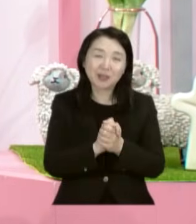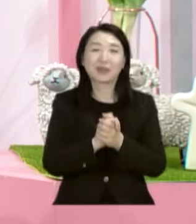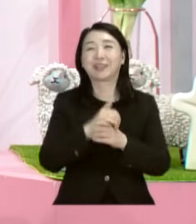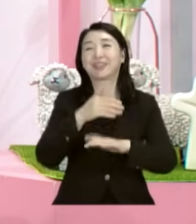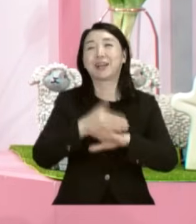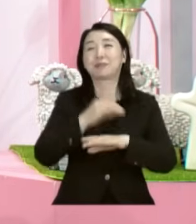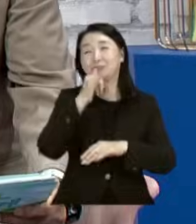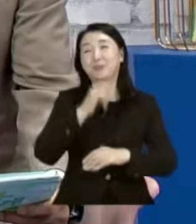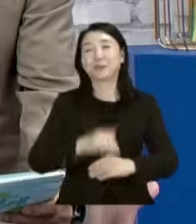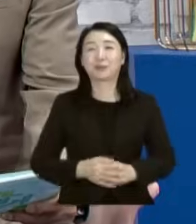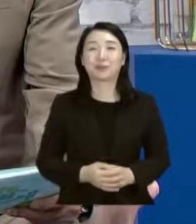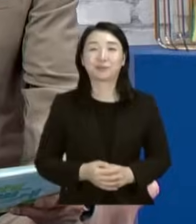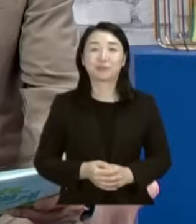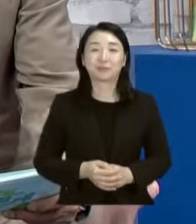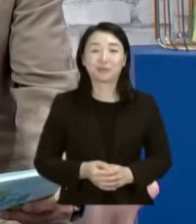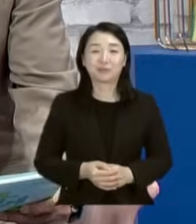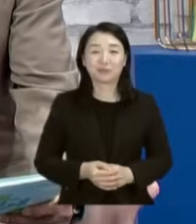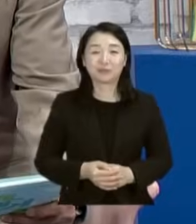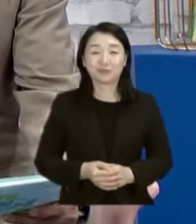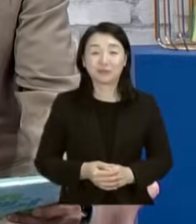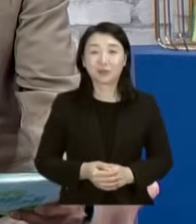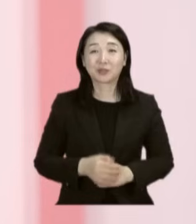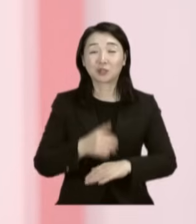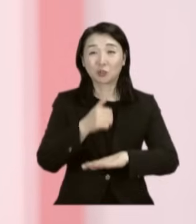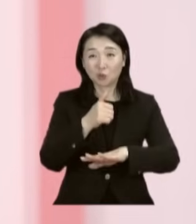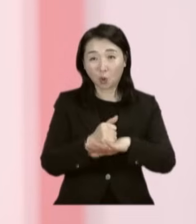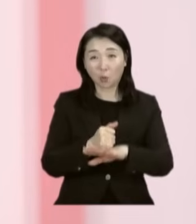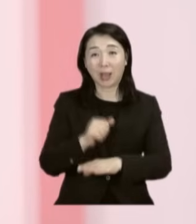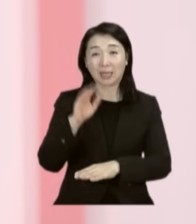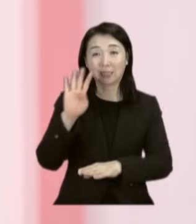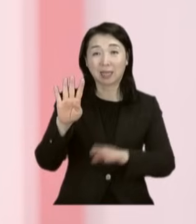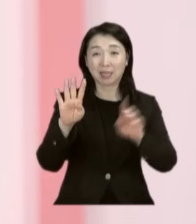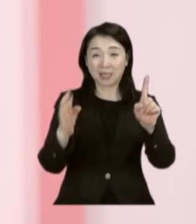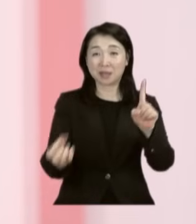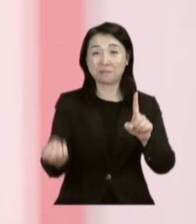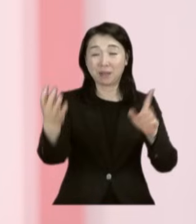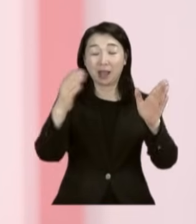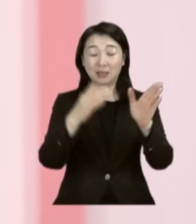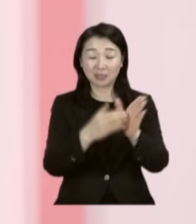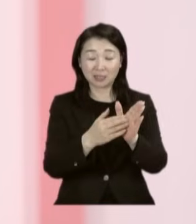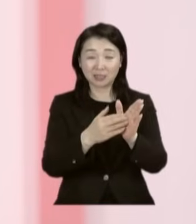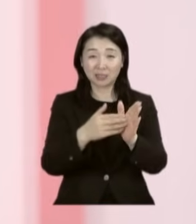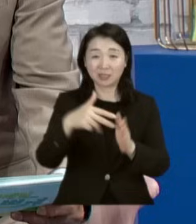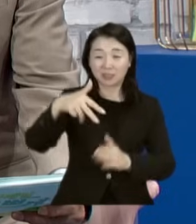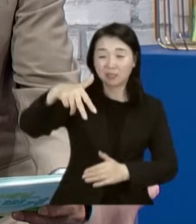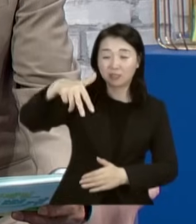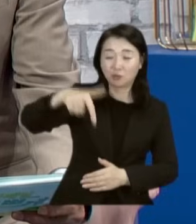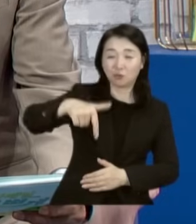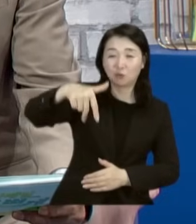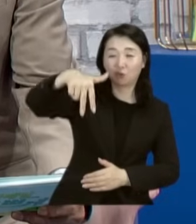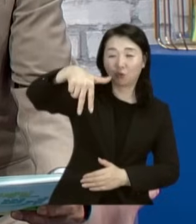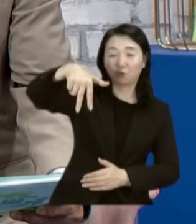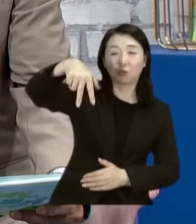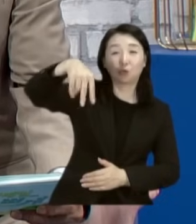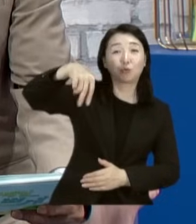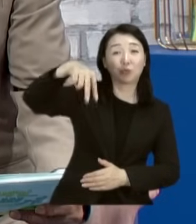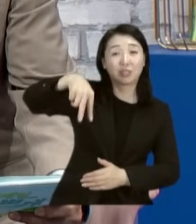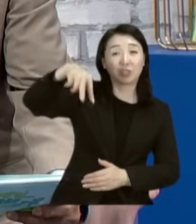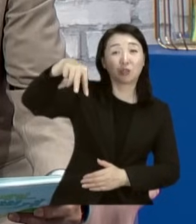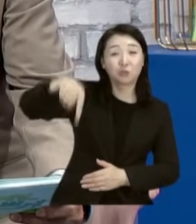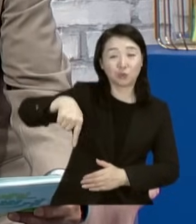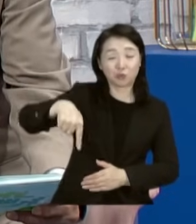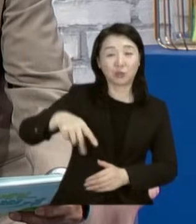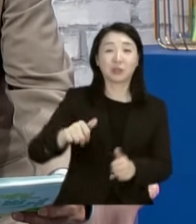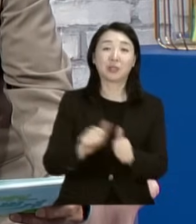나왔어요 자 결과는 4대 1이었습니다 4대 1 지수 남자 77k